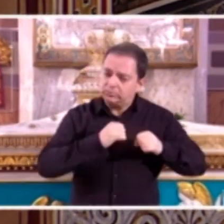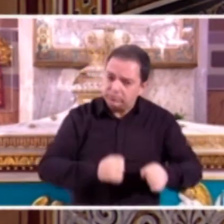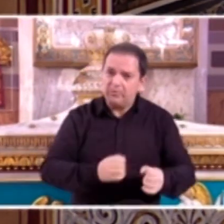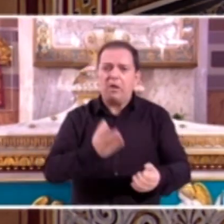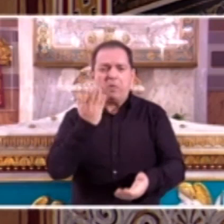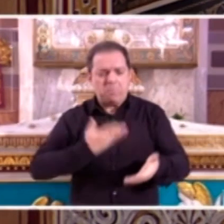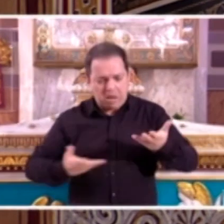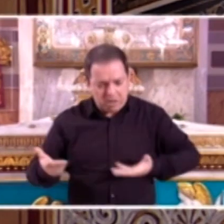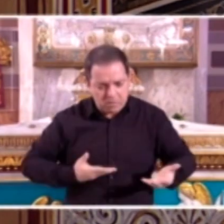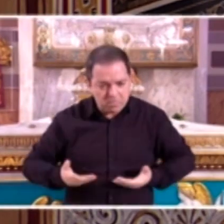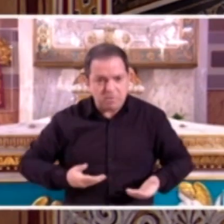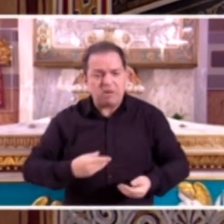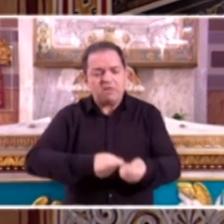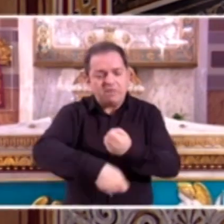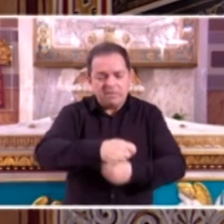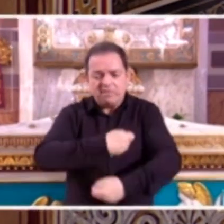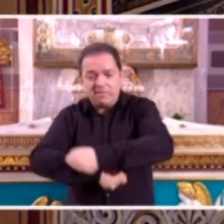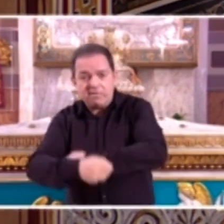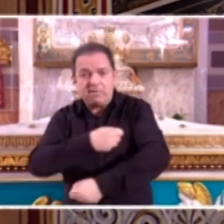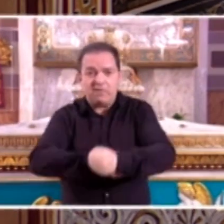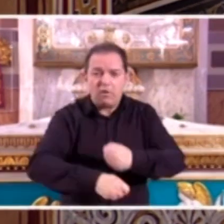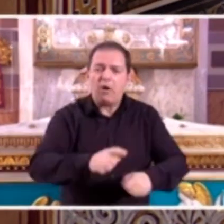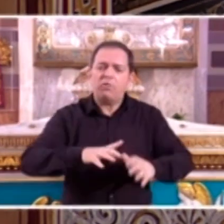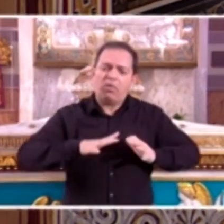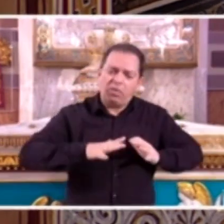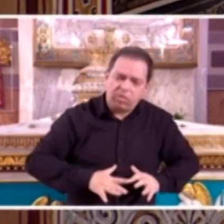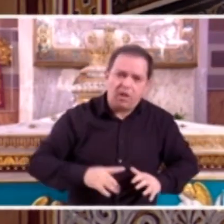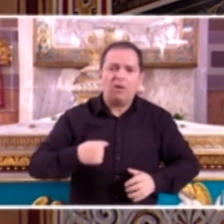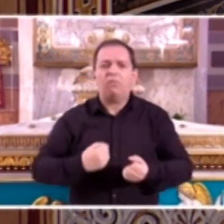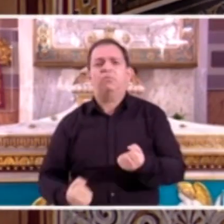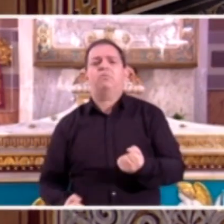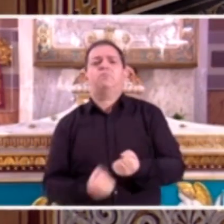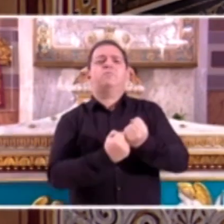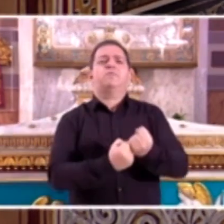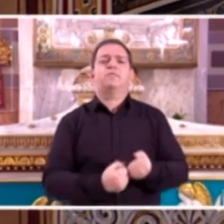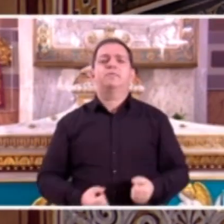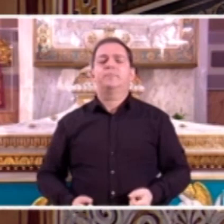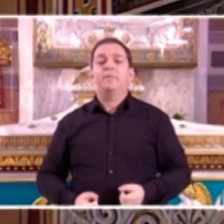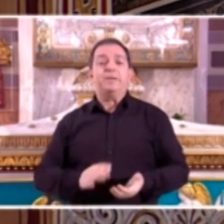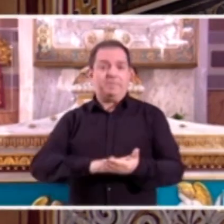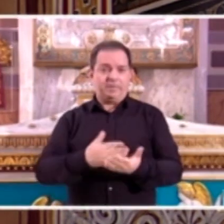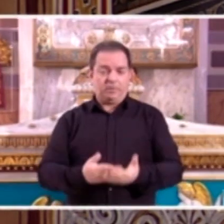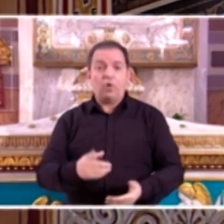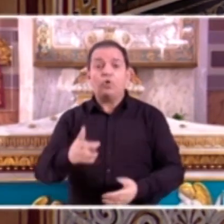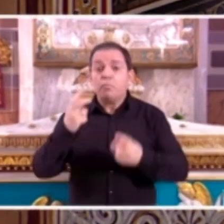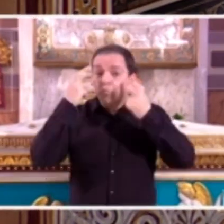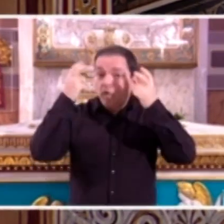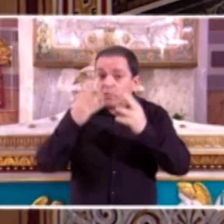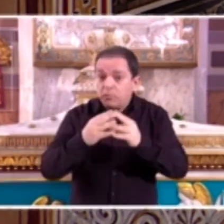το εκλείπον ενισχύσω». Θα αναζητήσω δηλαδή το πρόβατο που